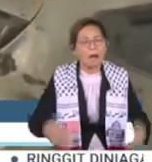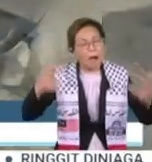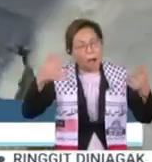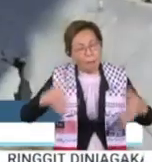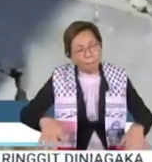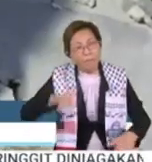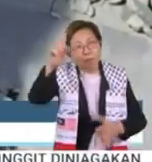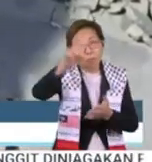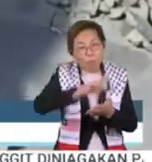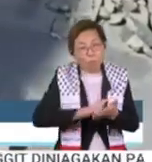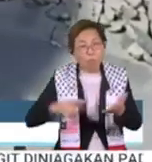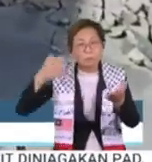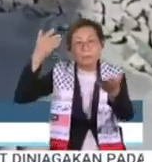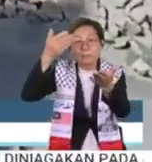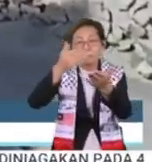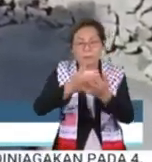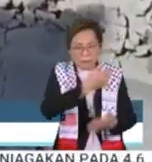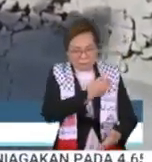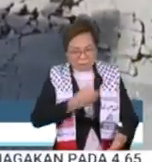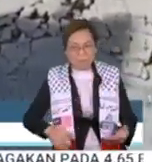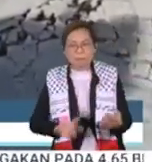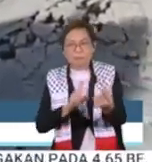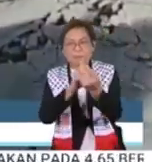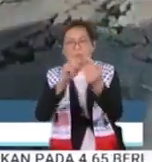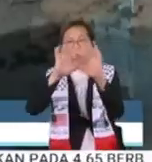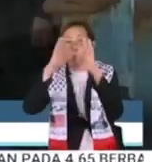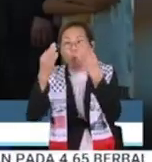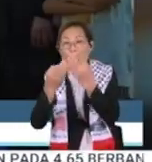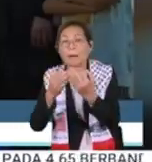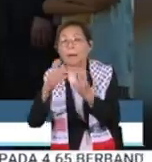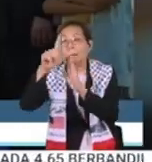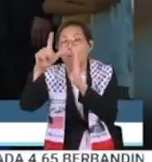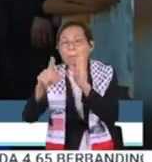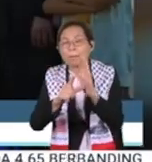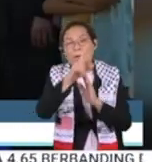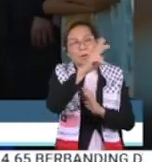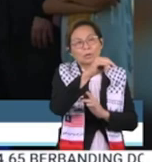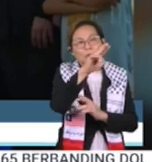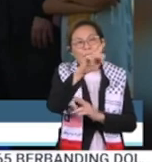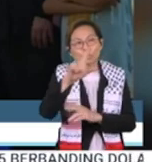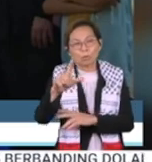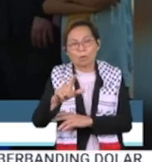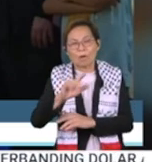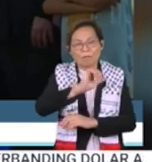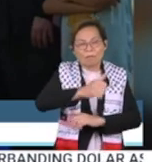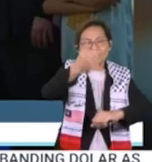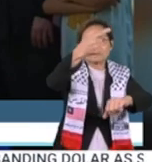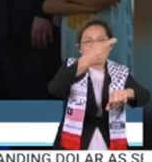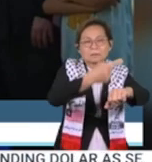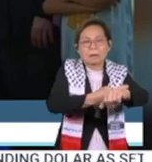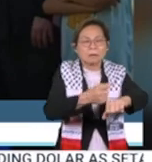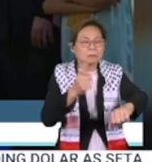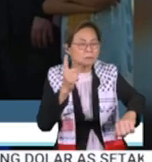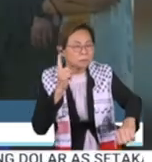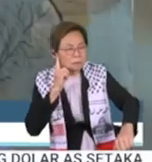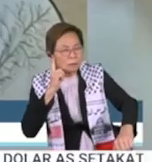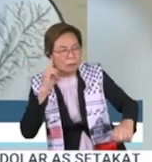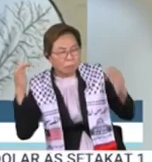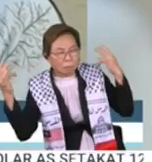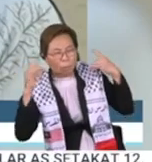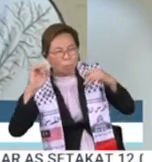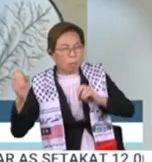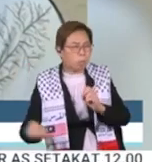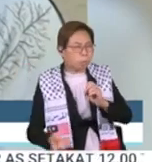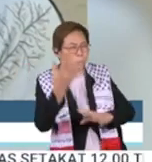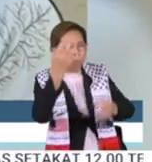Selepas seminggu tiba di Gaza untuk bertemu keluarga mertua, Nurul Ain Harun pertama kali mendengar bunyi